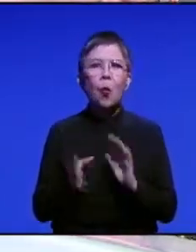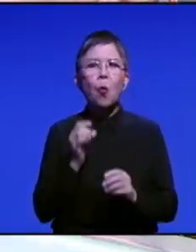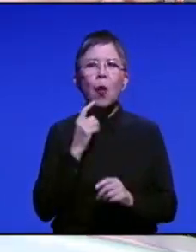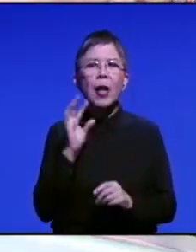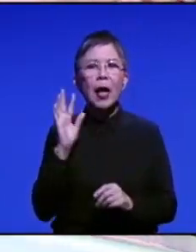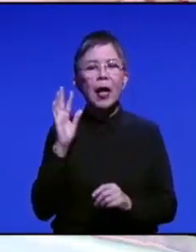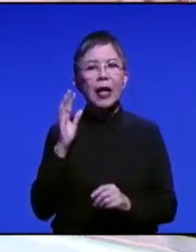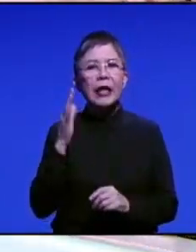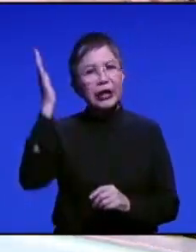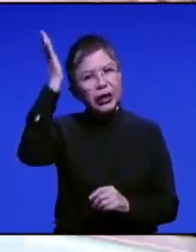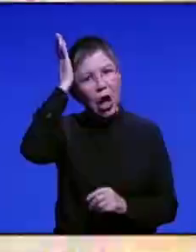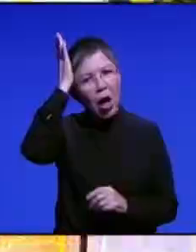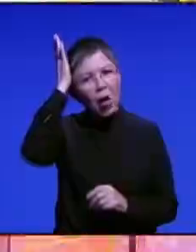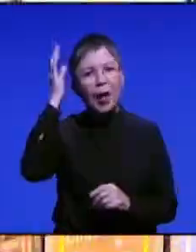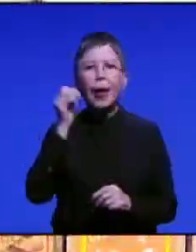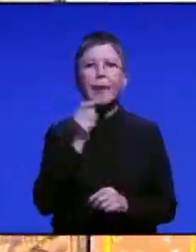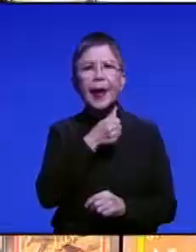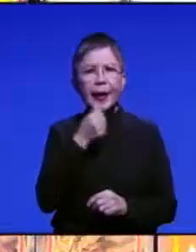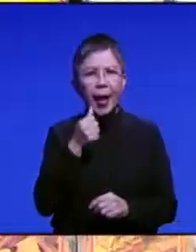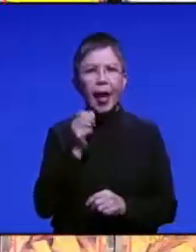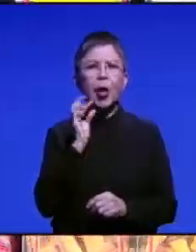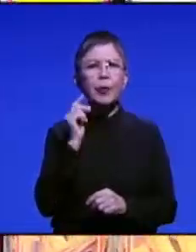karena ada warnanya merah, warnanya biru.